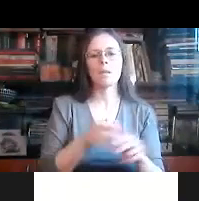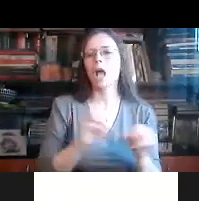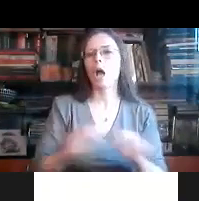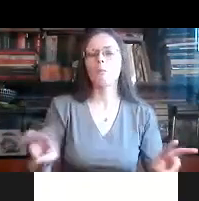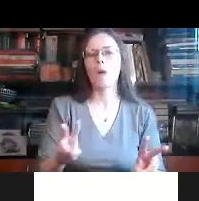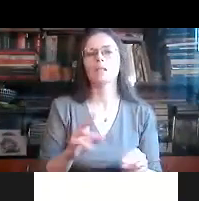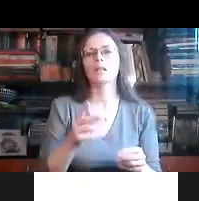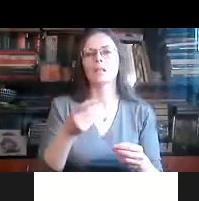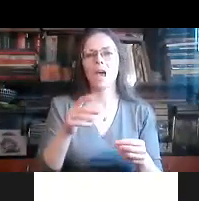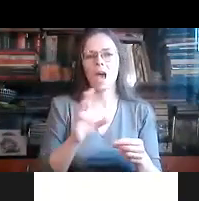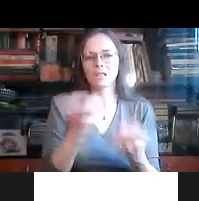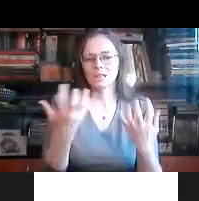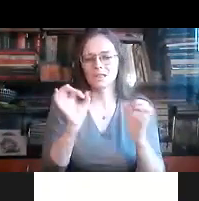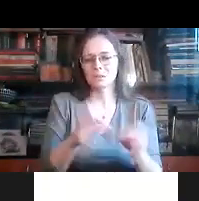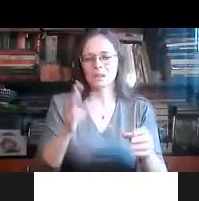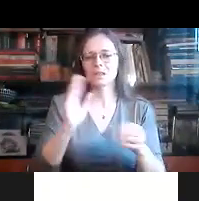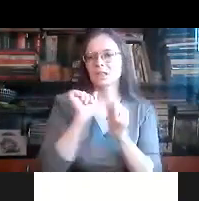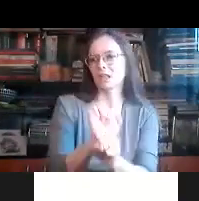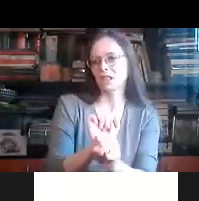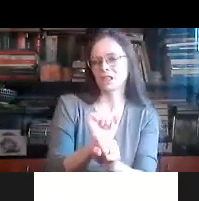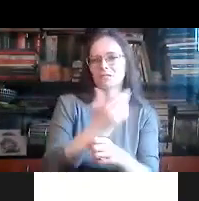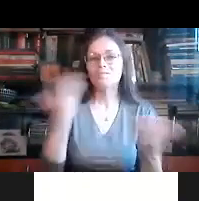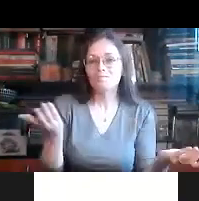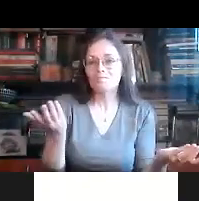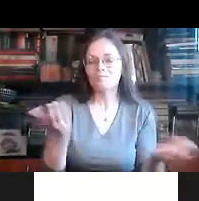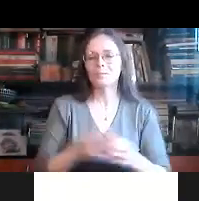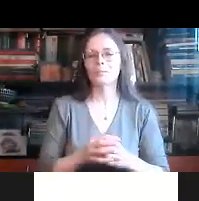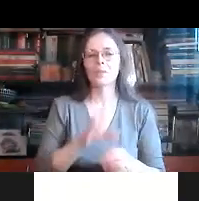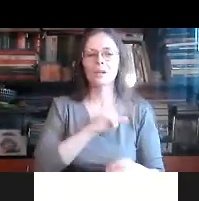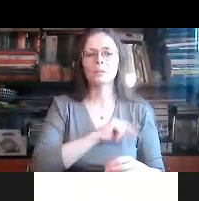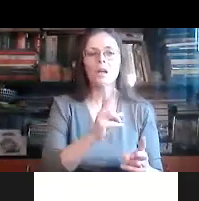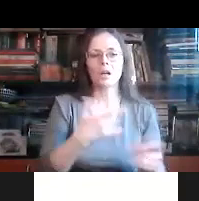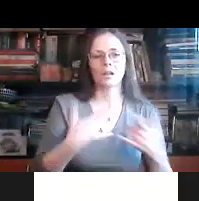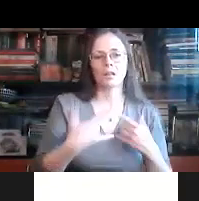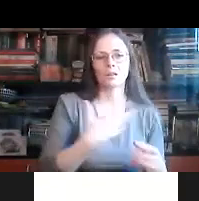все сейчас работают над тем, чтобы это каким-то образом